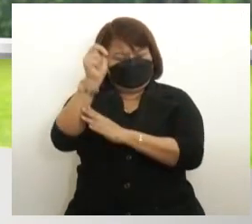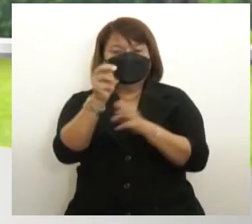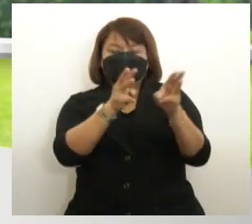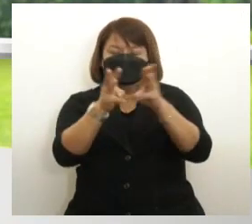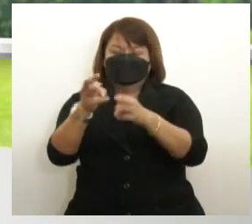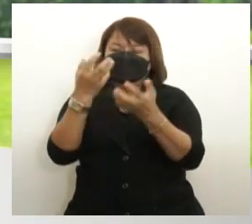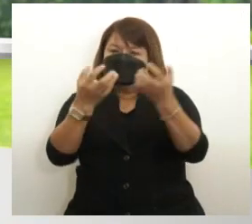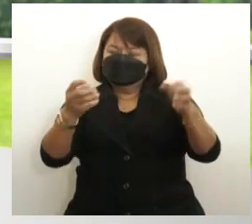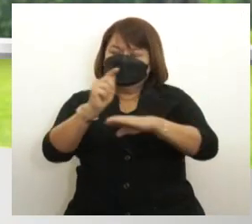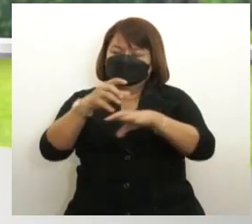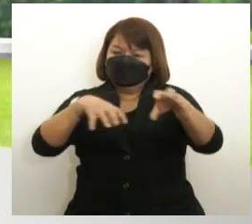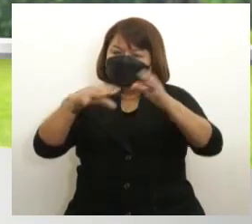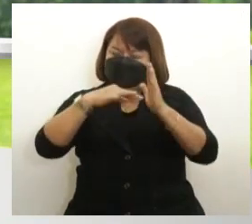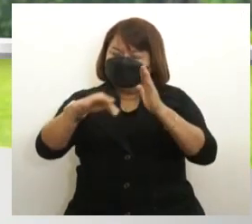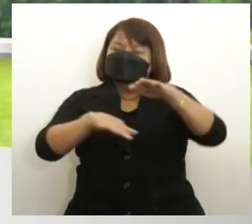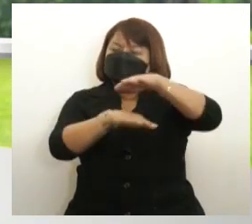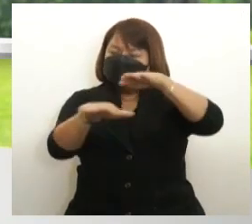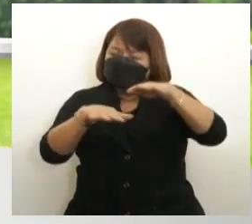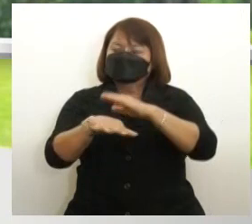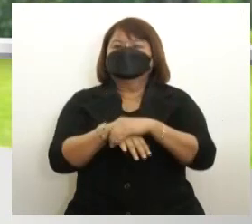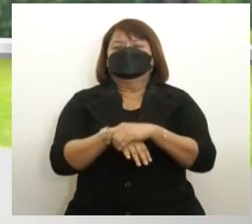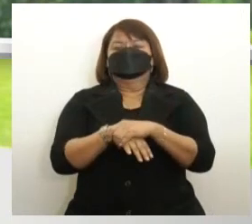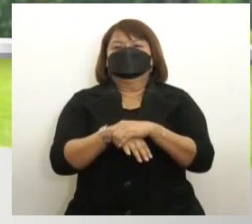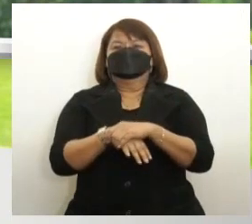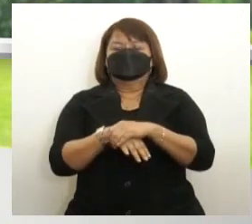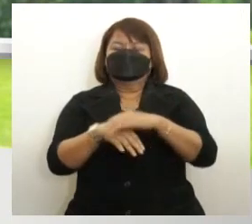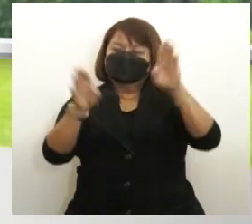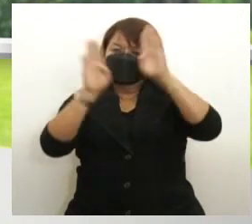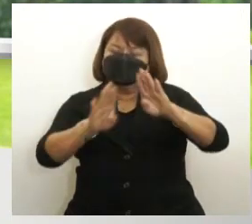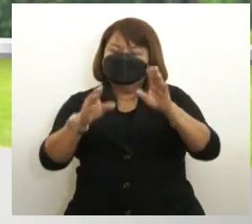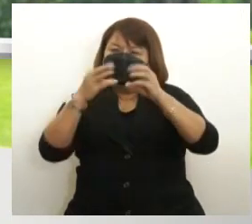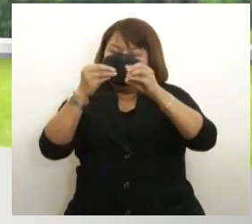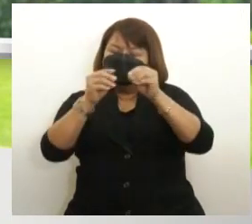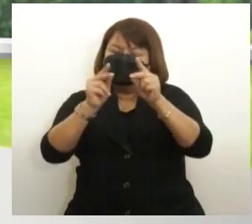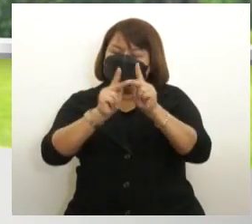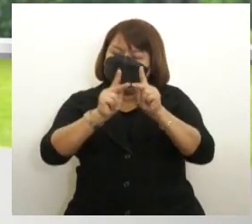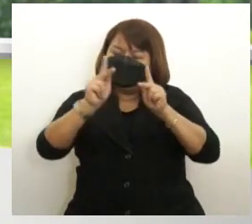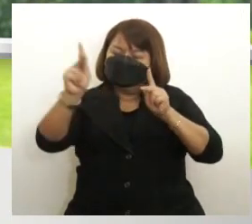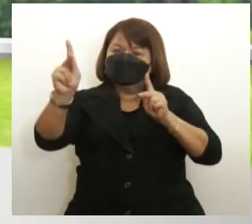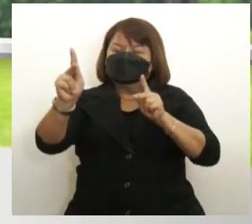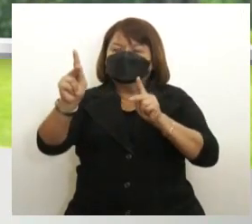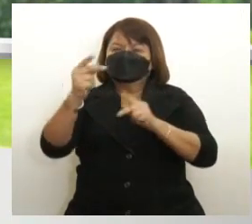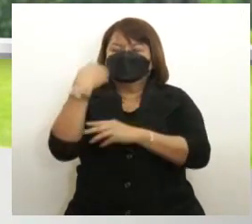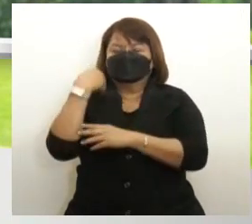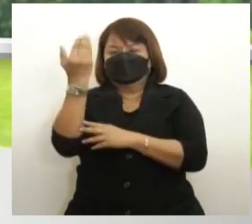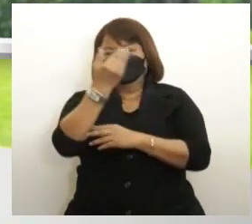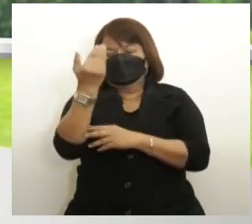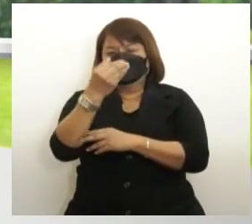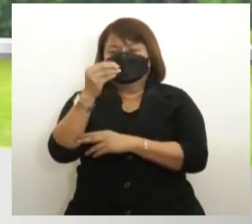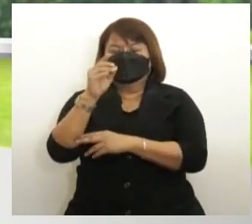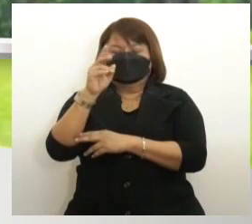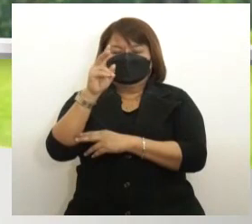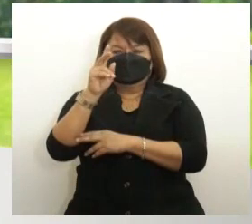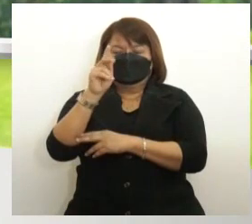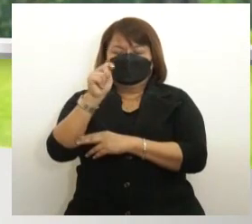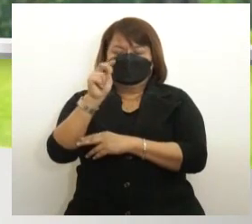ลงานด้านการจัดการศึกษาขั้นพื้นฐานนะคะในรูปแบบของการประชุมทางไกลค่ะและออกอากาศทางสถานีโทรทัศน์การศึกษาทางไกล